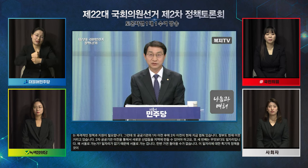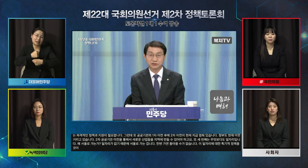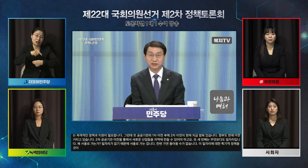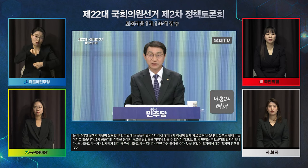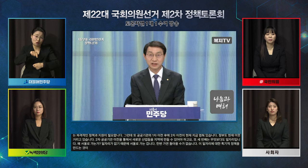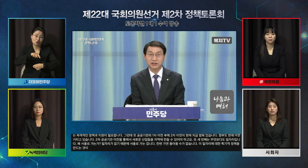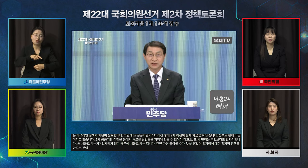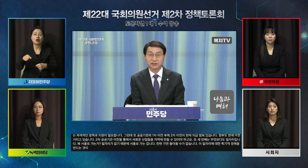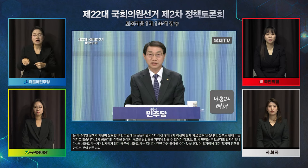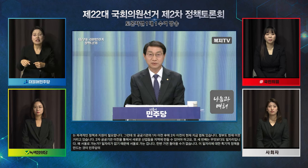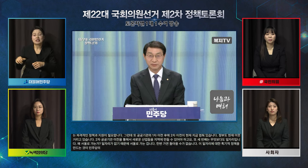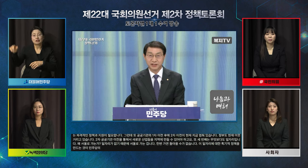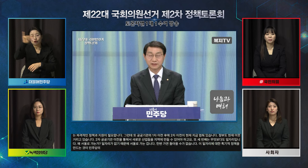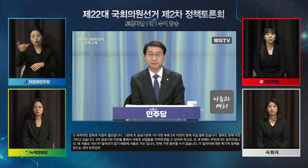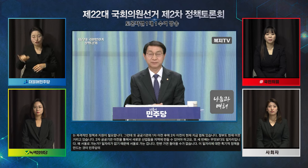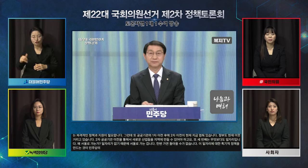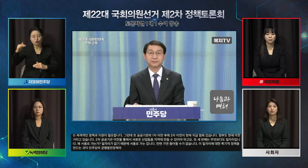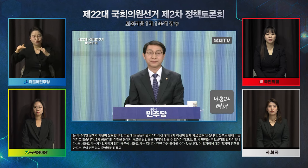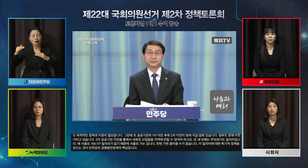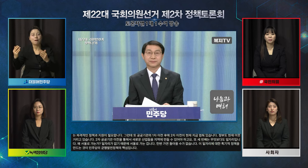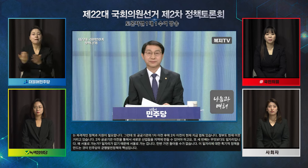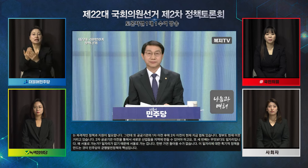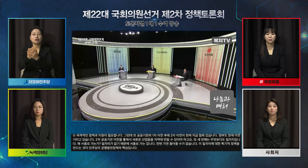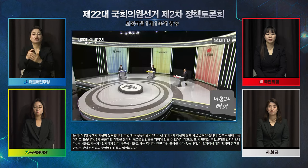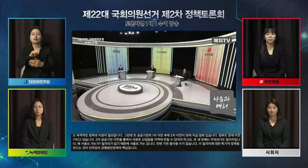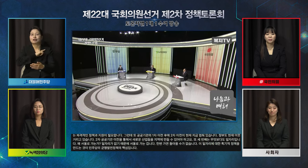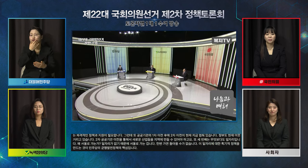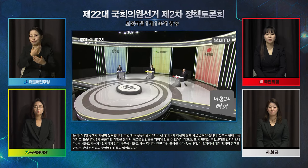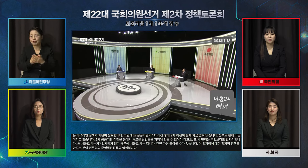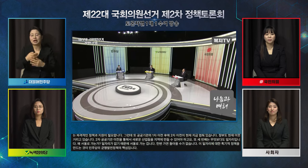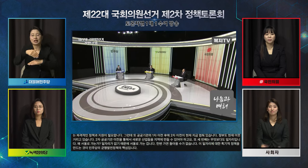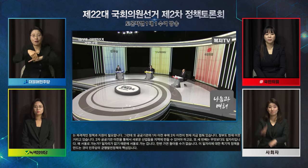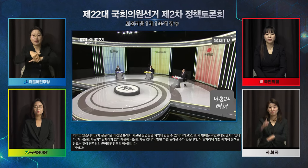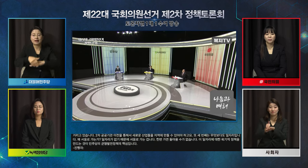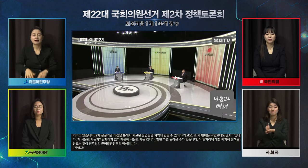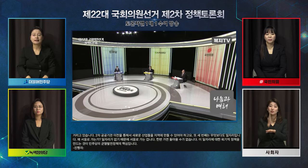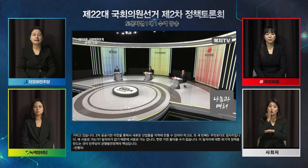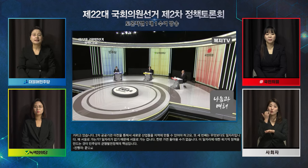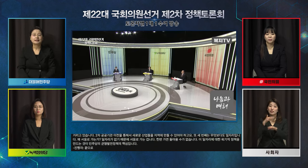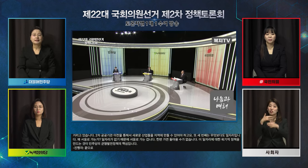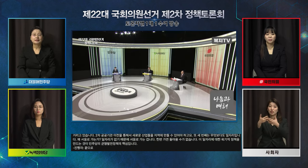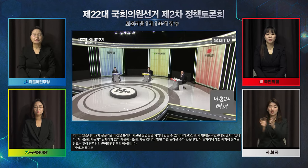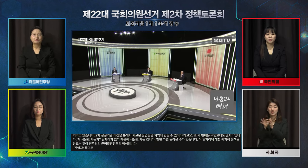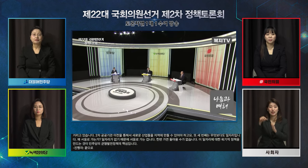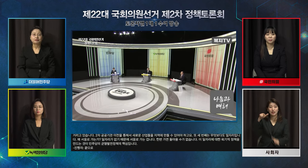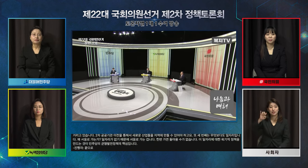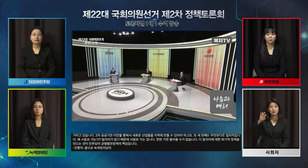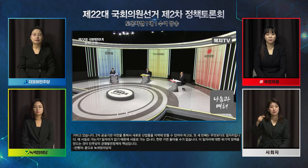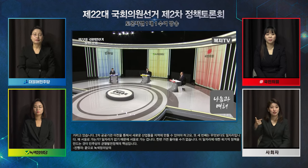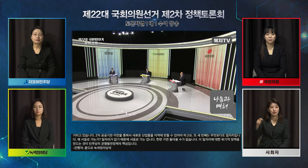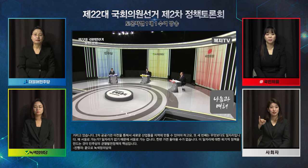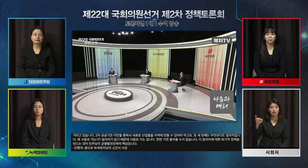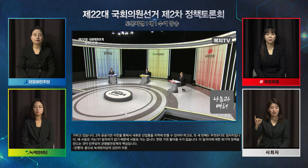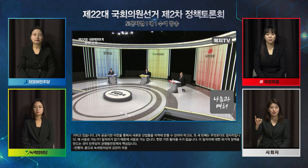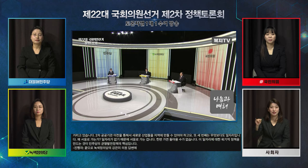균형발전 정책의 핵심입니다. 끝으로 녹색정의당의 강은미 의원 답변해 주시죠.